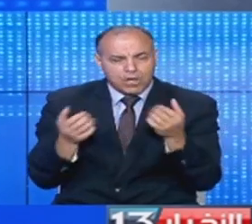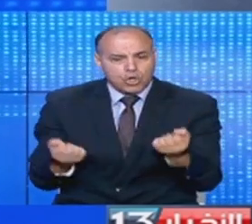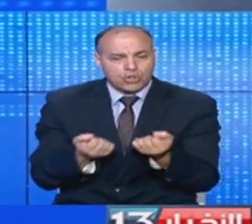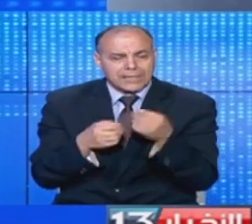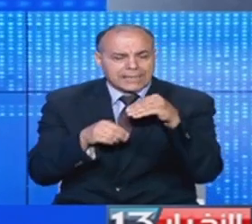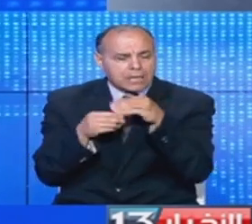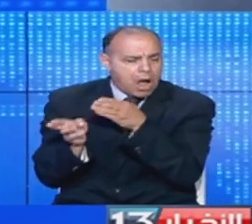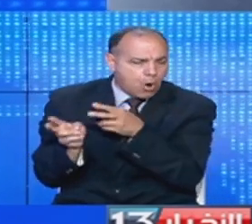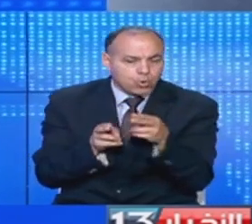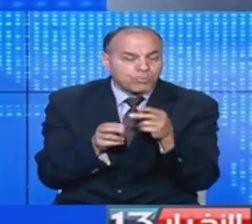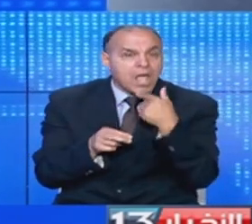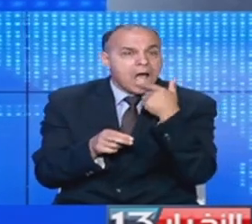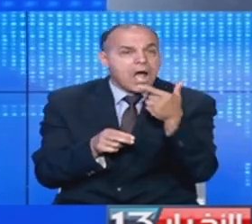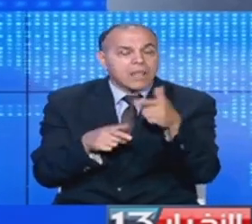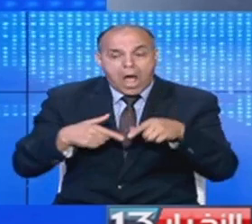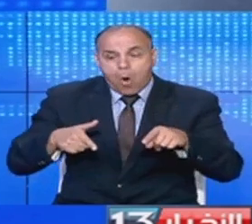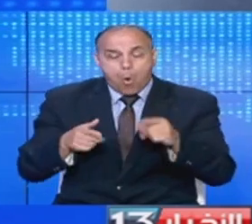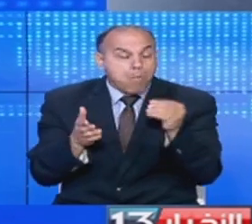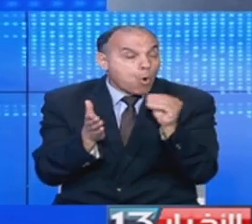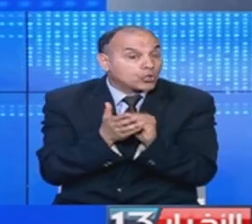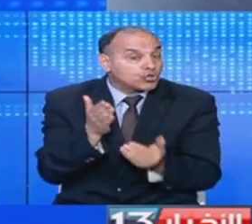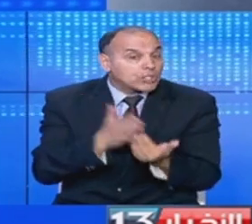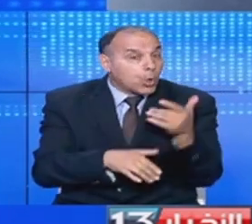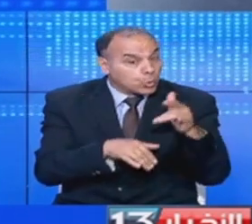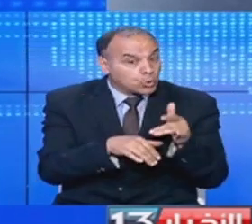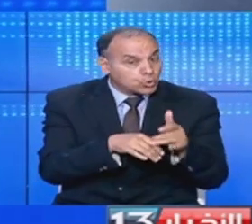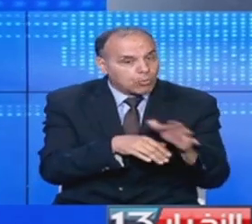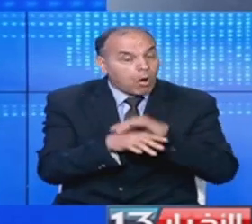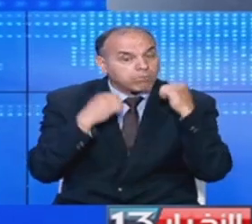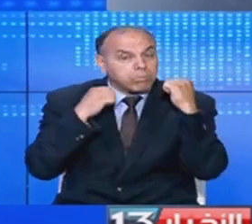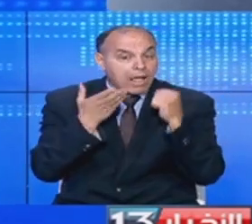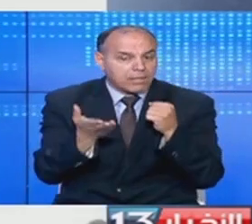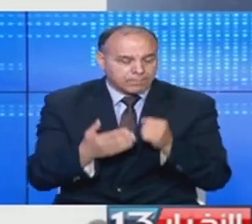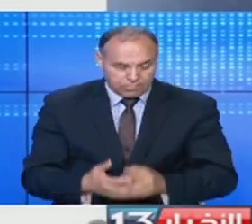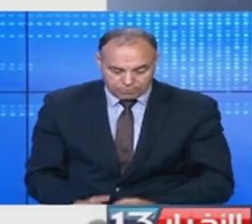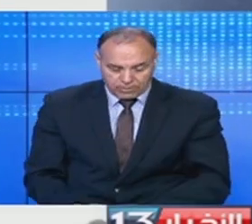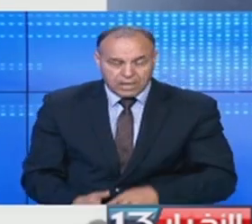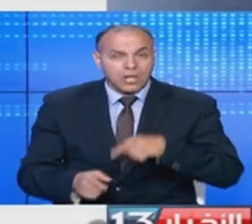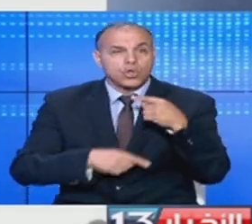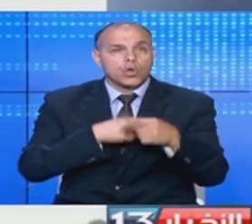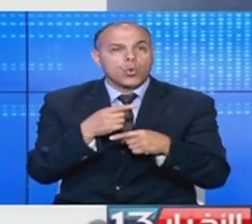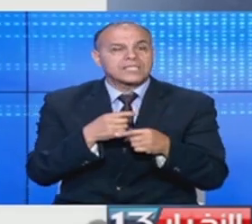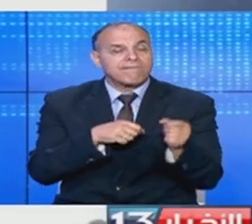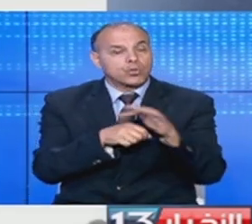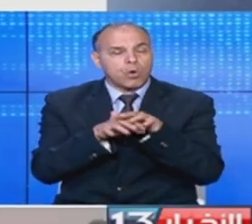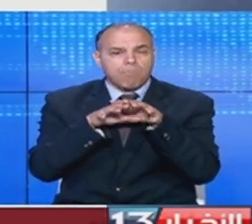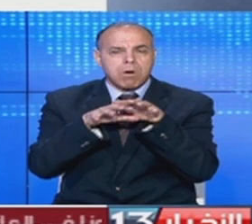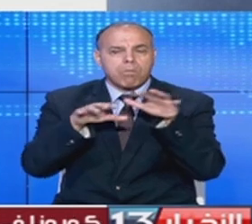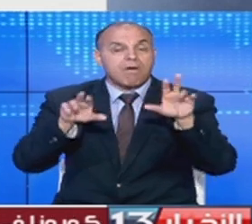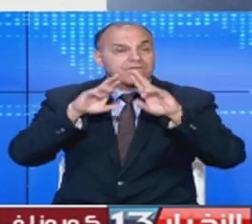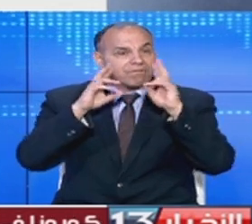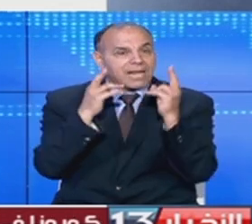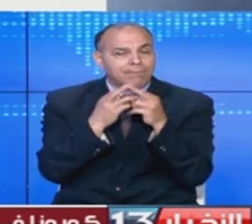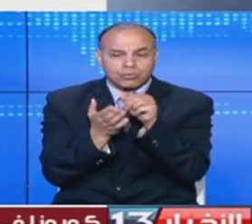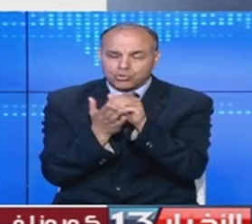أنشطتها الاقتصادية وسط مخاوف من موجة جديدة جراء الاحتجاجات. يواصل فيروس كورونا انتشاره عبر العالم